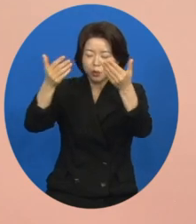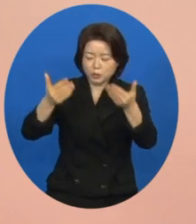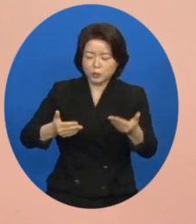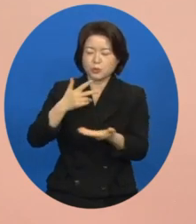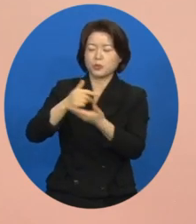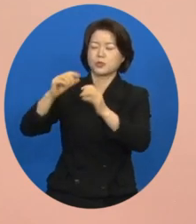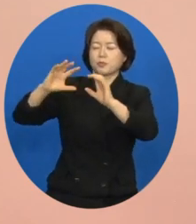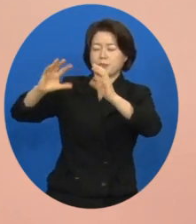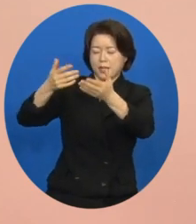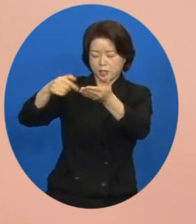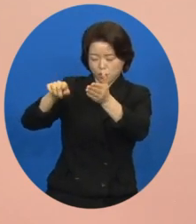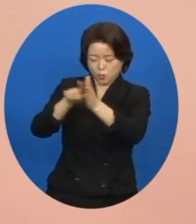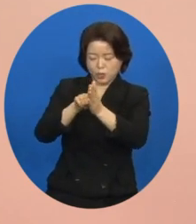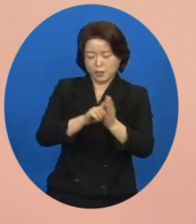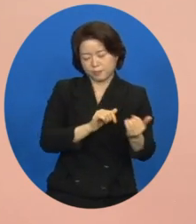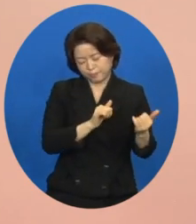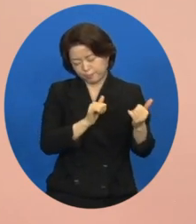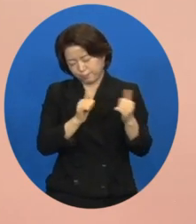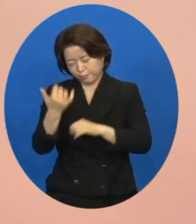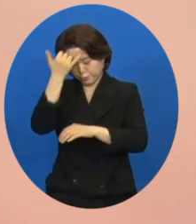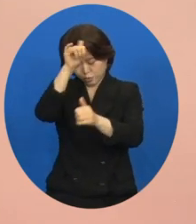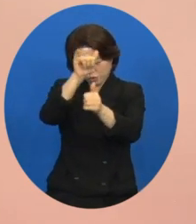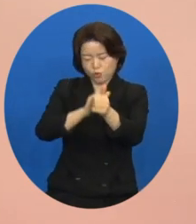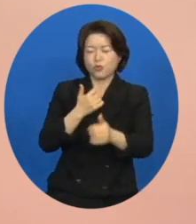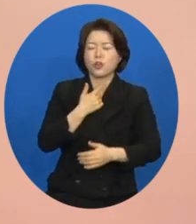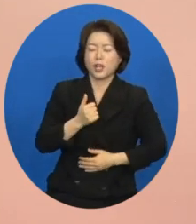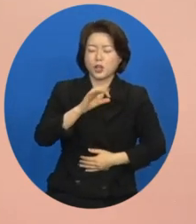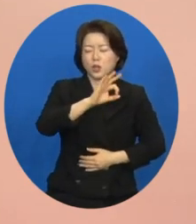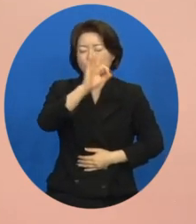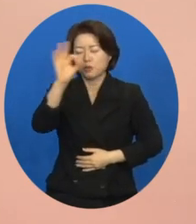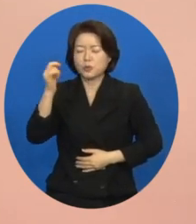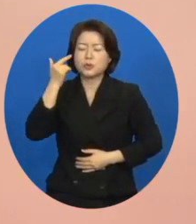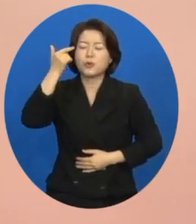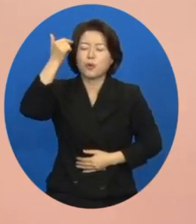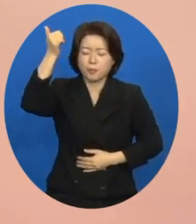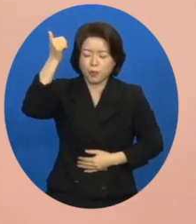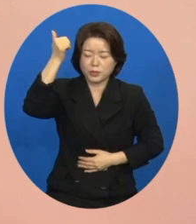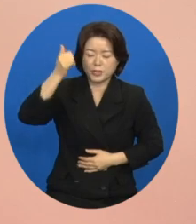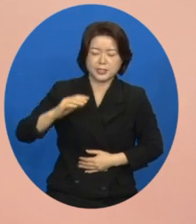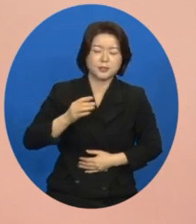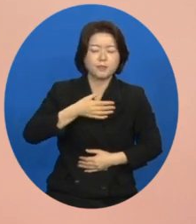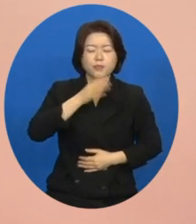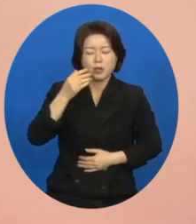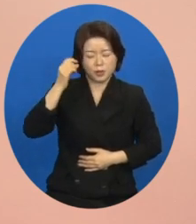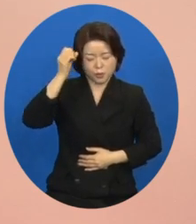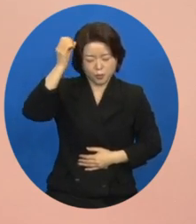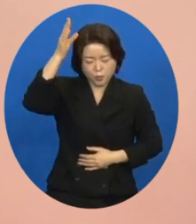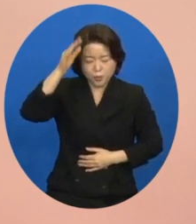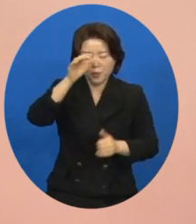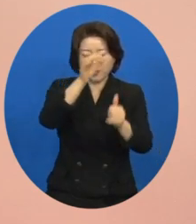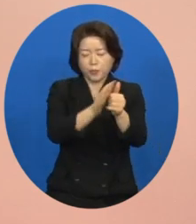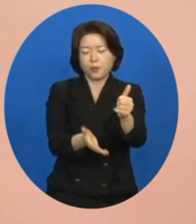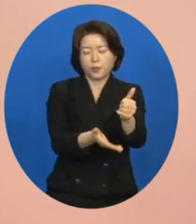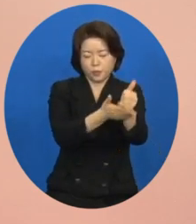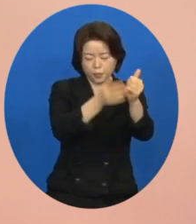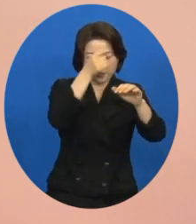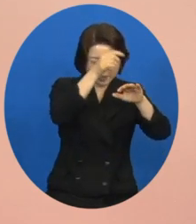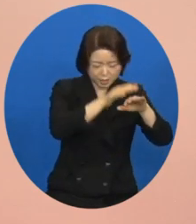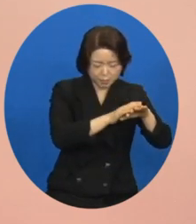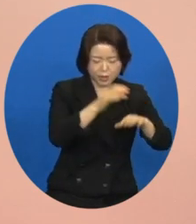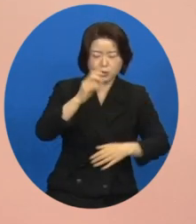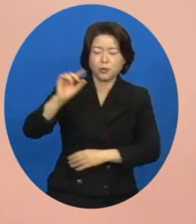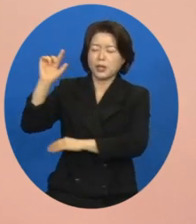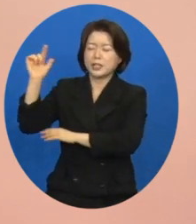위해 죽도록 충성하셨던 유기성 목사님의 원로 목사 추대 예배와 김다희